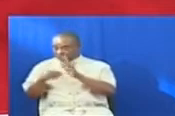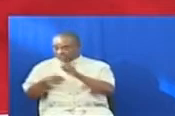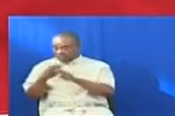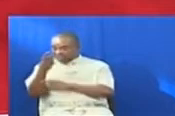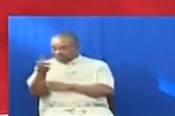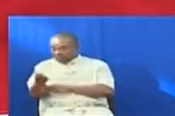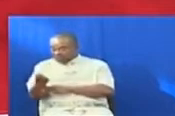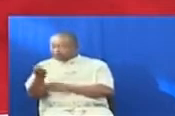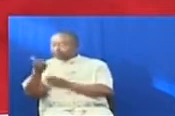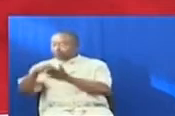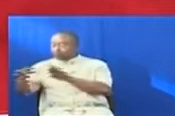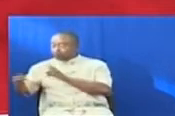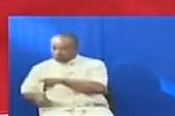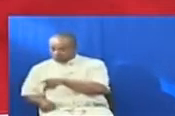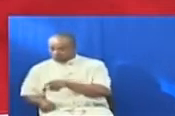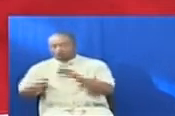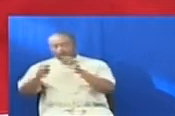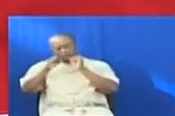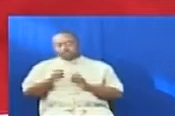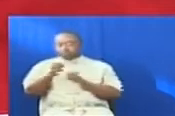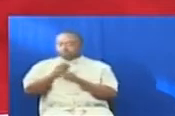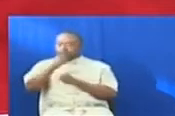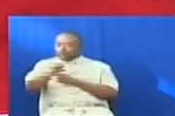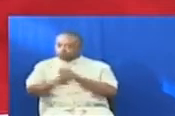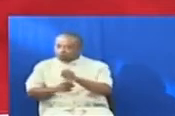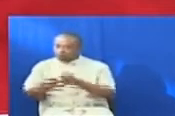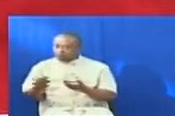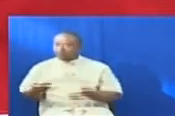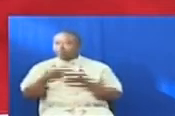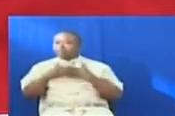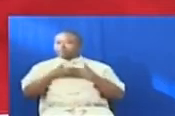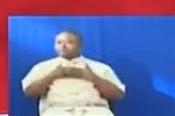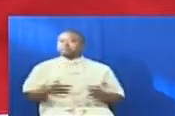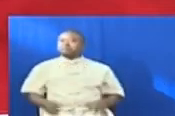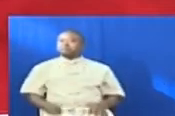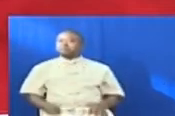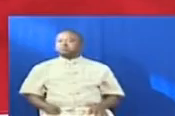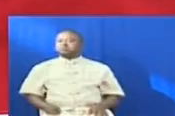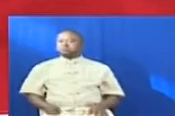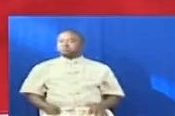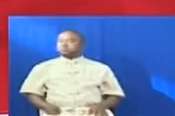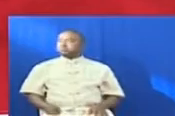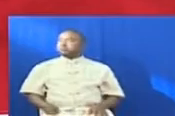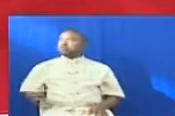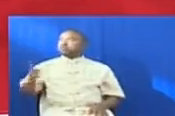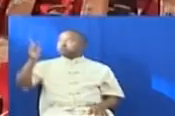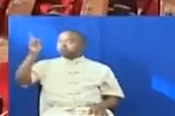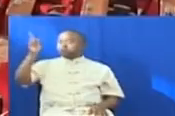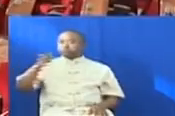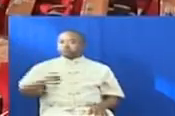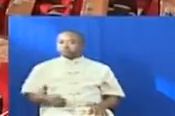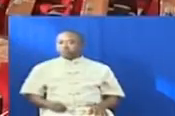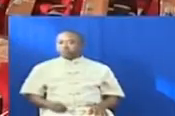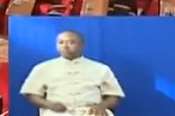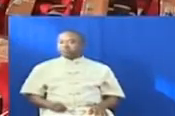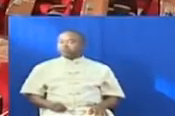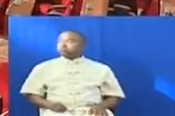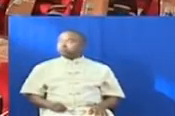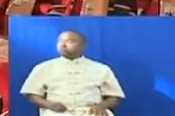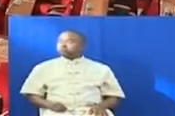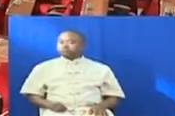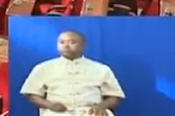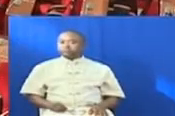za manunuzi wachukuliwe hatua. Asante sana mheshimiwa. Kengele imeshagonga. Asante